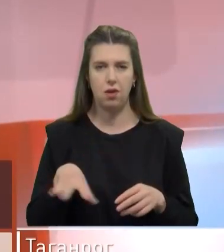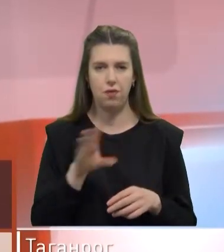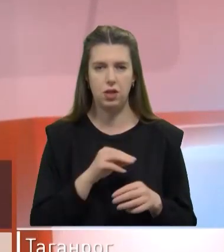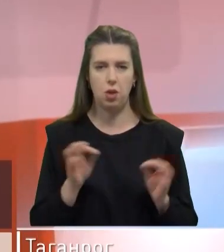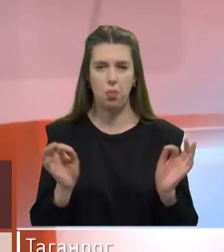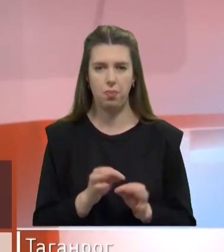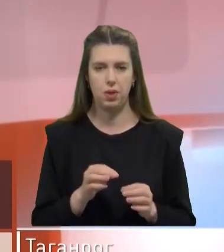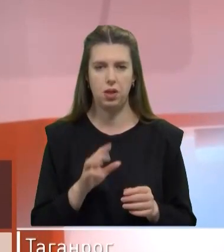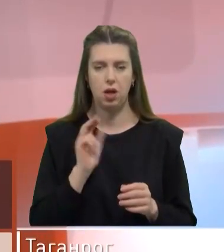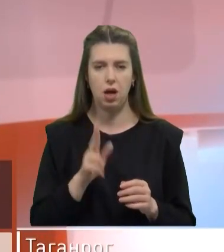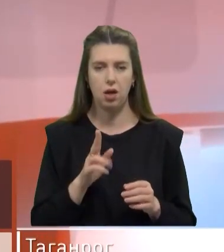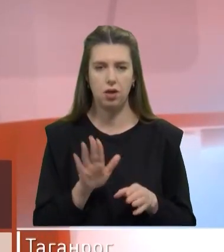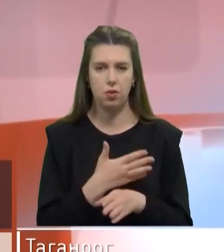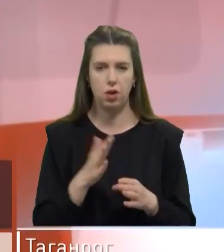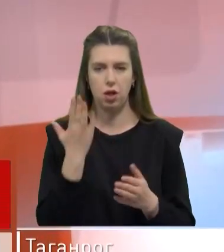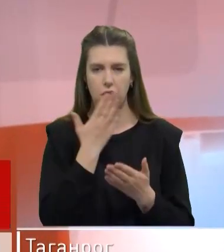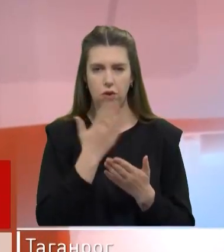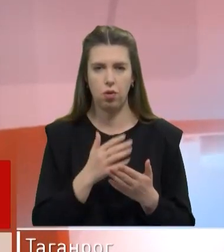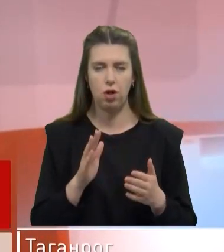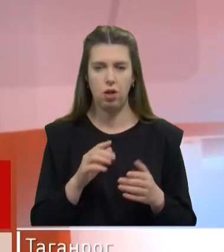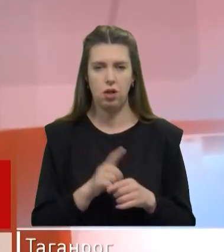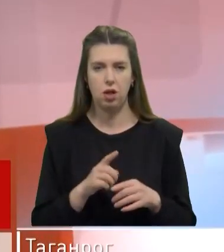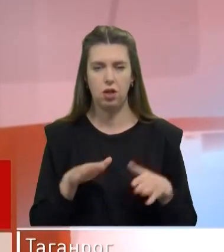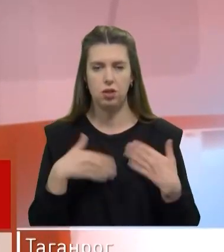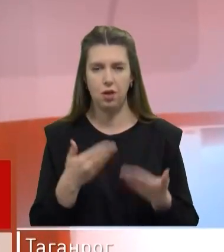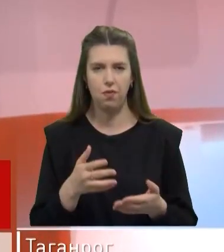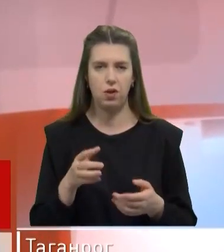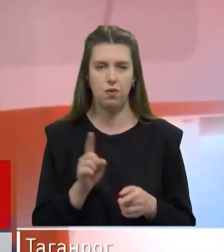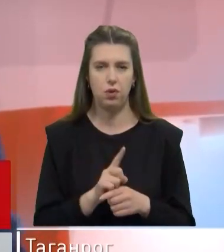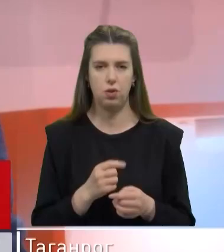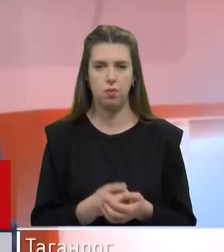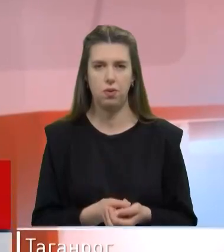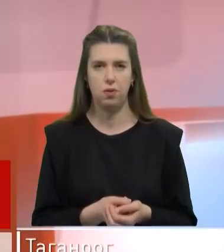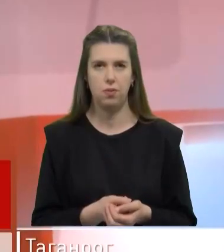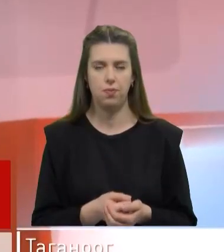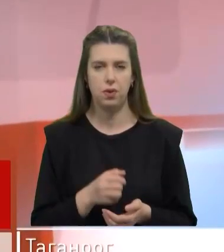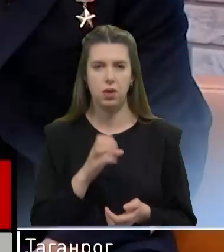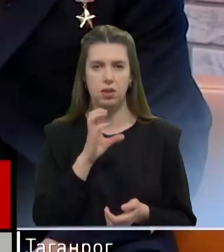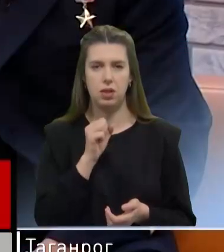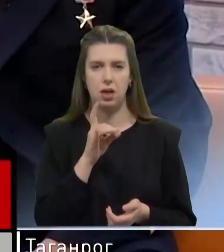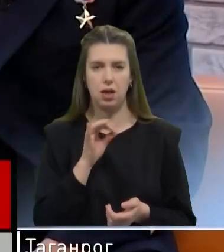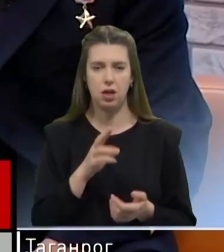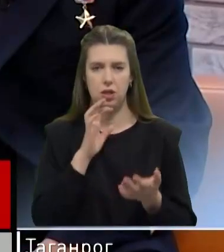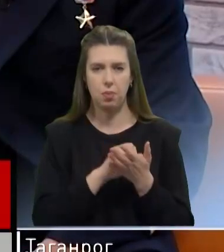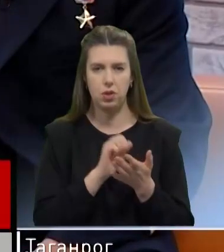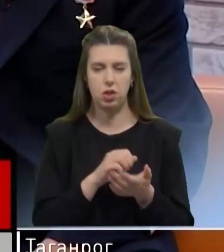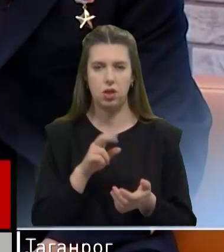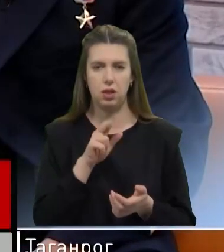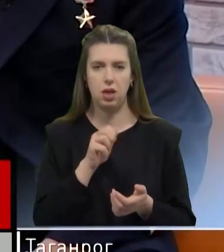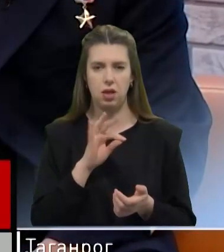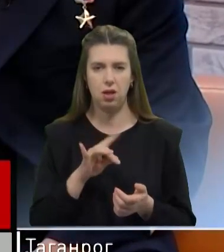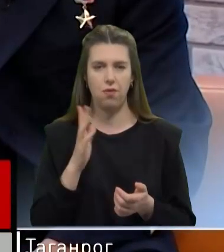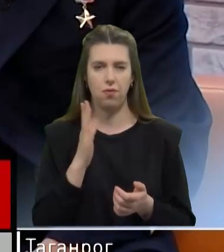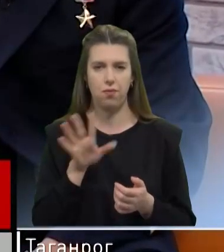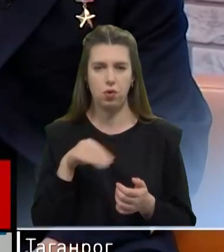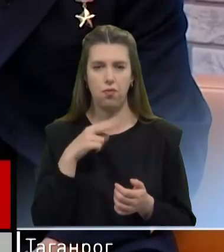момент монтажа фильма и как бы и советовались все с Сариком. Сарик очень внимательно относился к замечаниям Дамира.